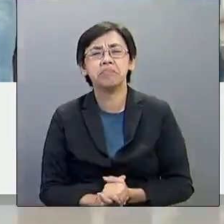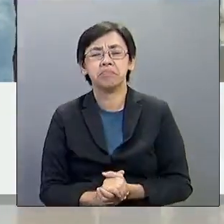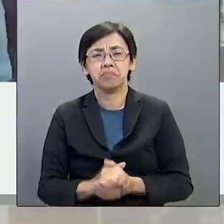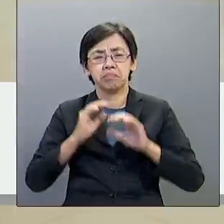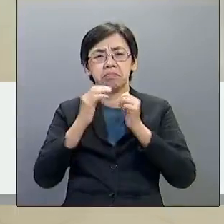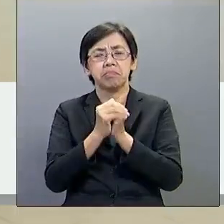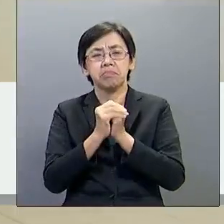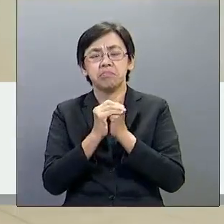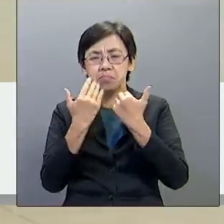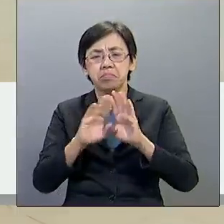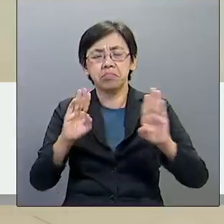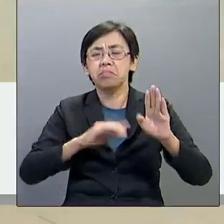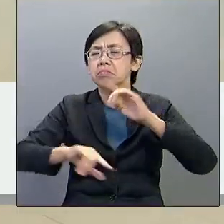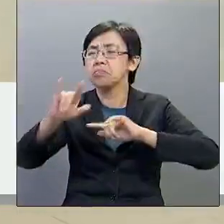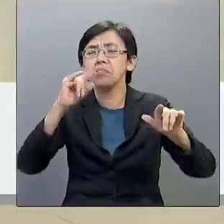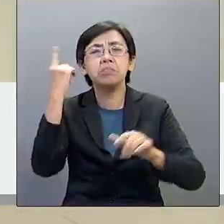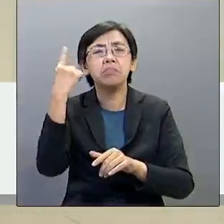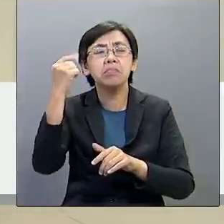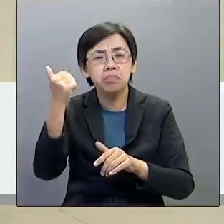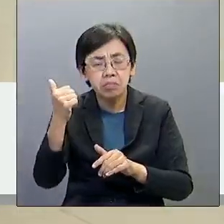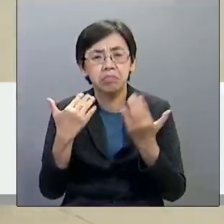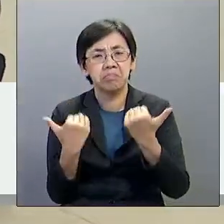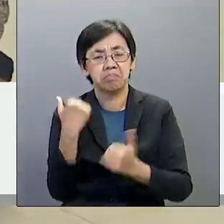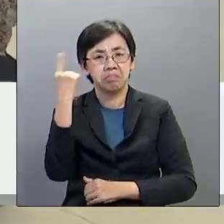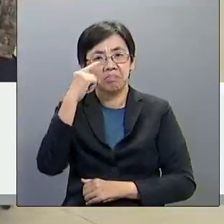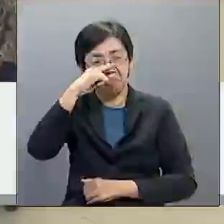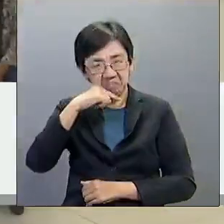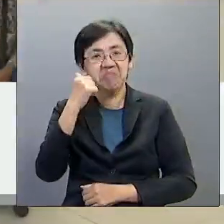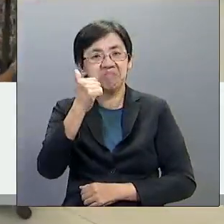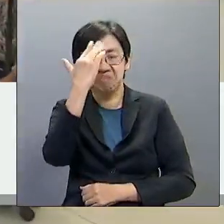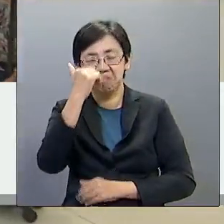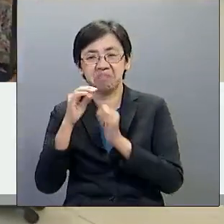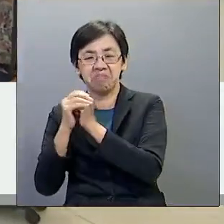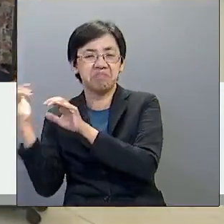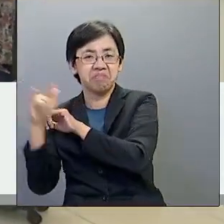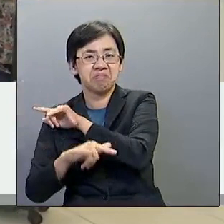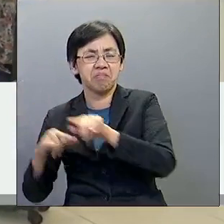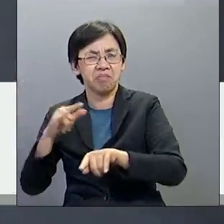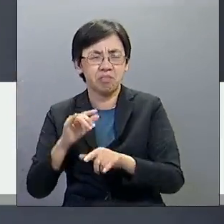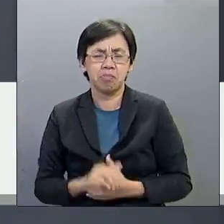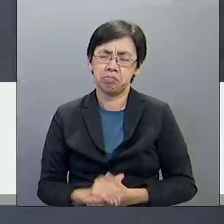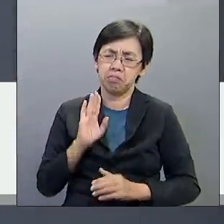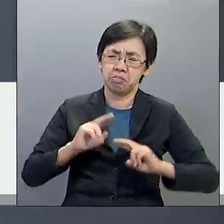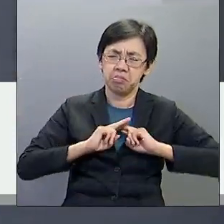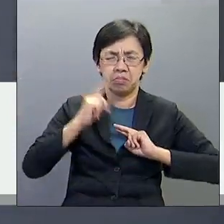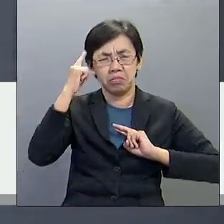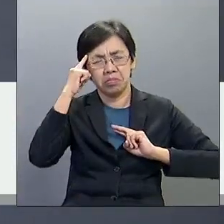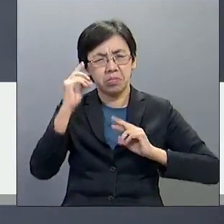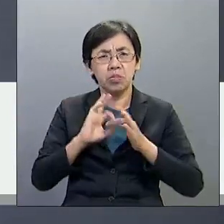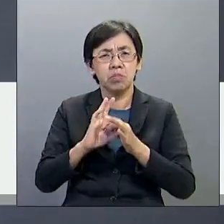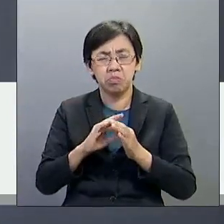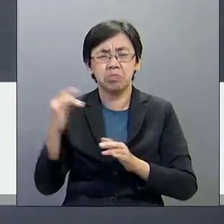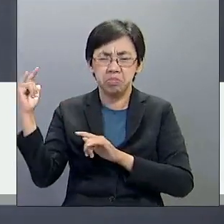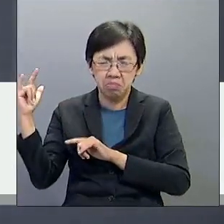ก็ส่งสัญญาณเชิงบวกให้กับการท่องเที่ยวของไทยแต่ภาคเอกชนเขายังกังวลเรื่องของความถี่เที่ยว